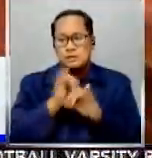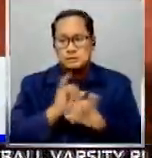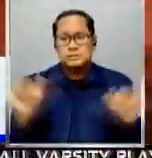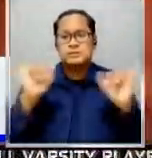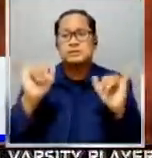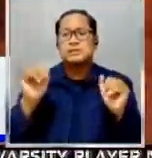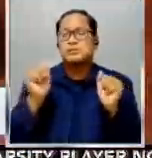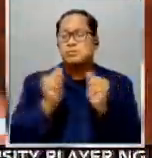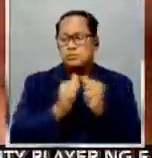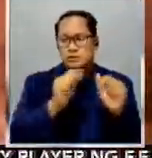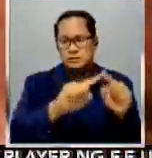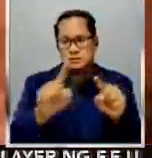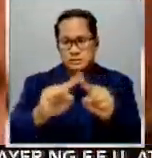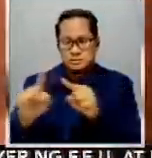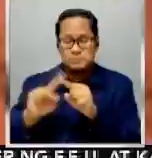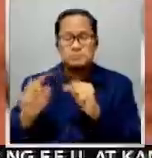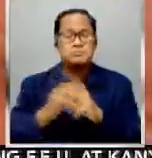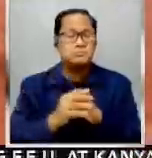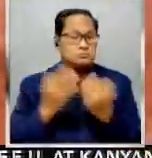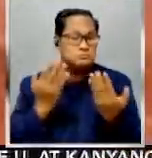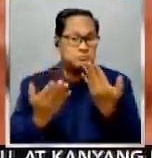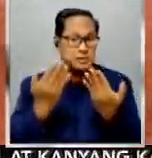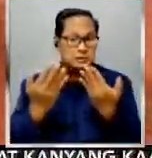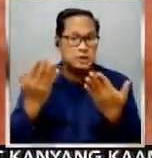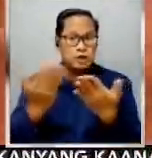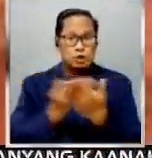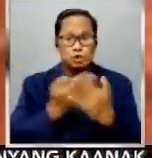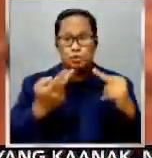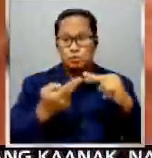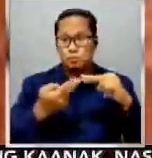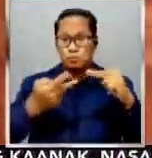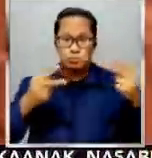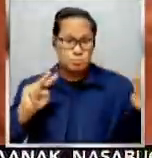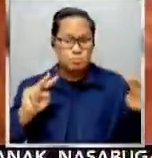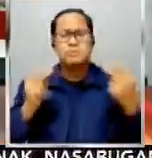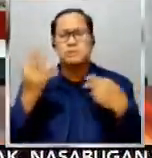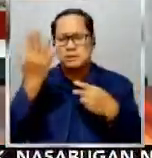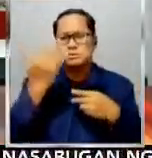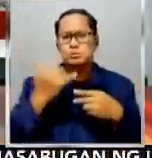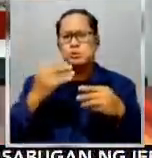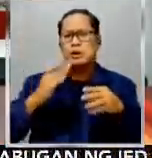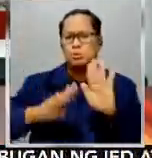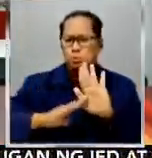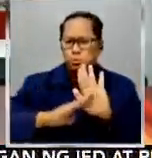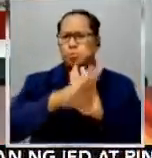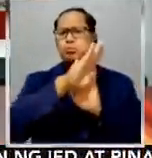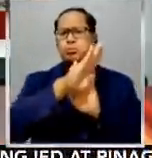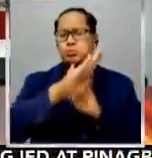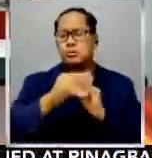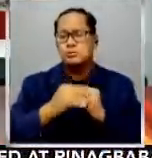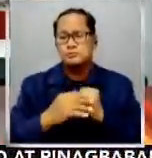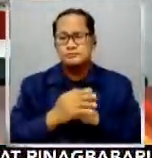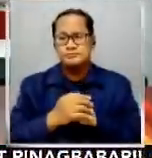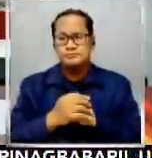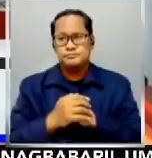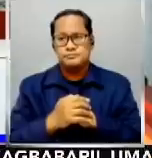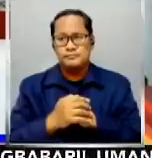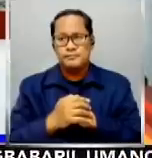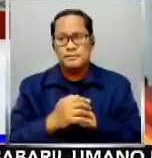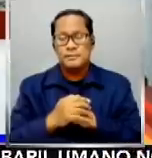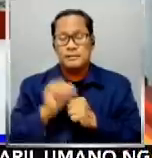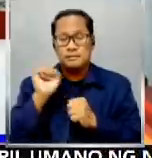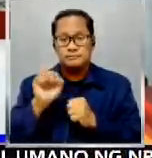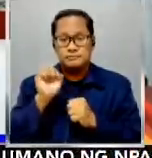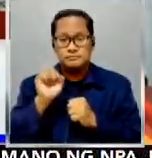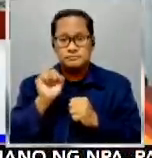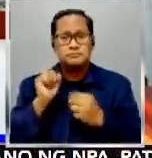Pero maaaring ang mga bagong variant din ang dahilan kung bakit sumipa ang mga kaso roon. The other factor we believe is the new variant